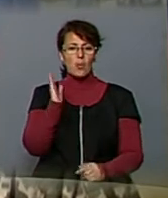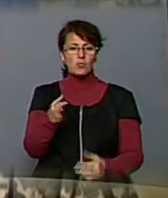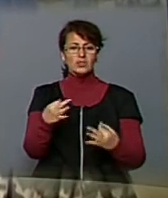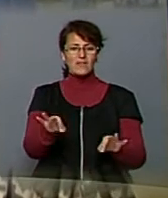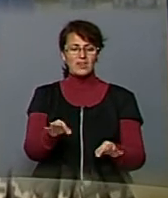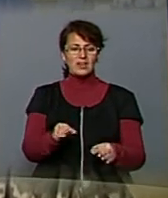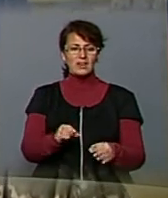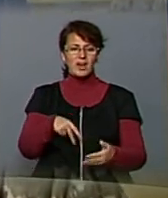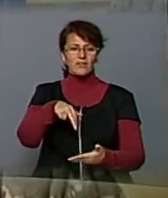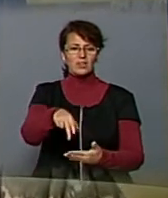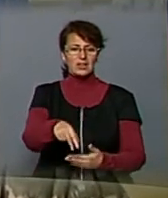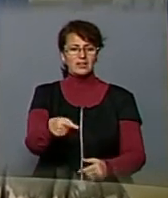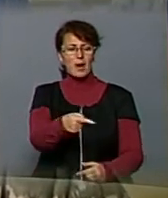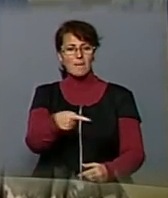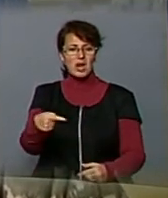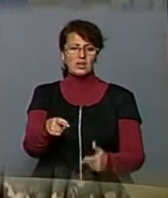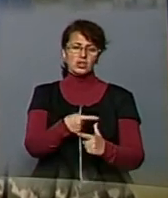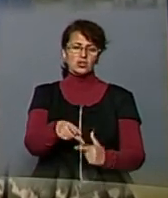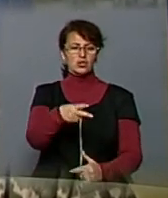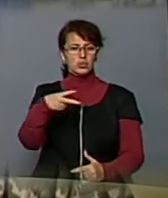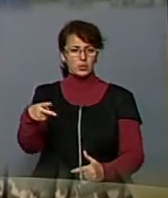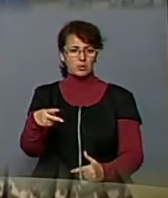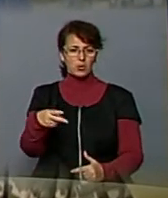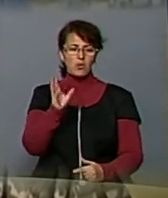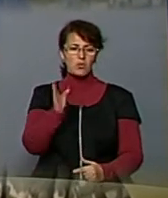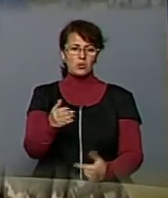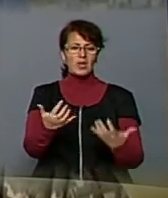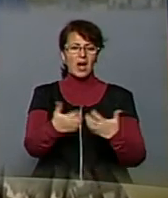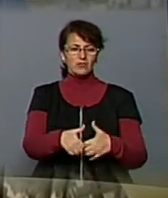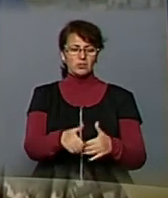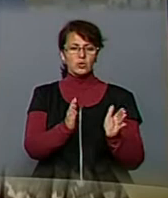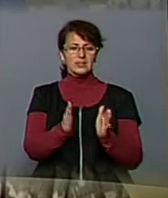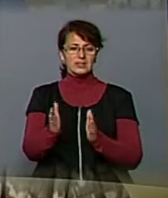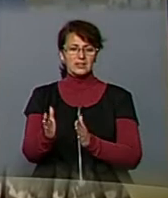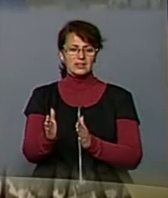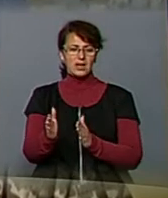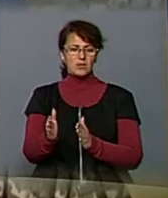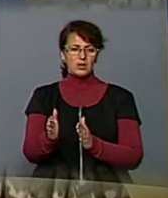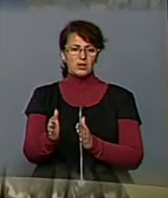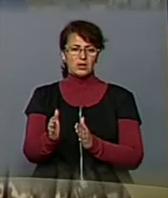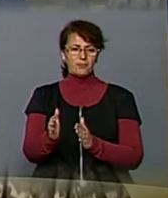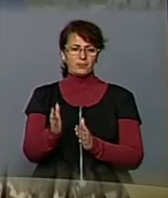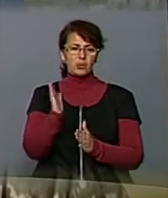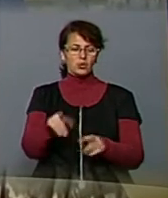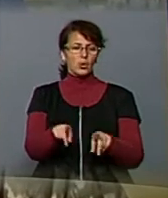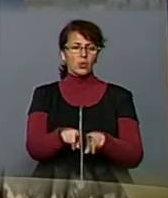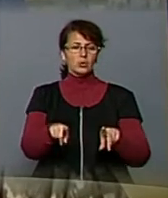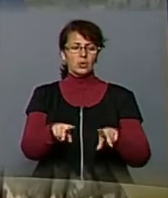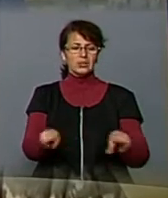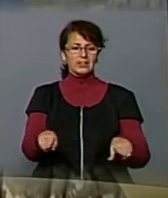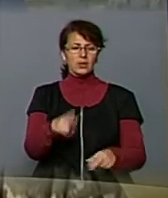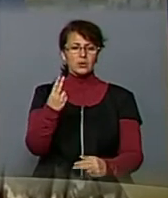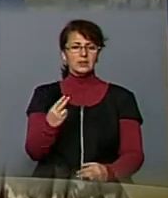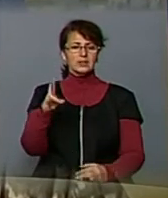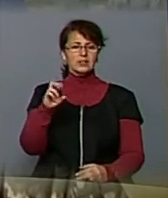вільний вхід на там, 1-й чи 2-й поверх. Буде автоматизовані системи, тобто стояти, як в ЦНАПах,